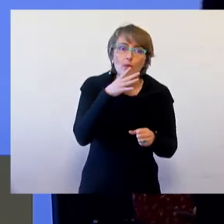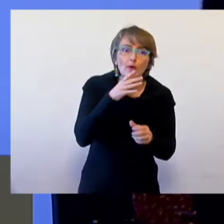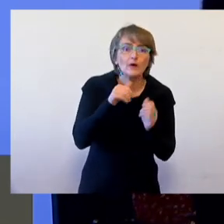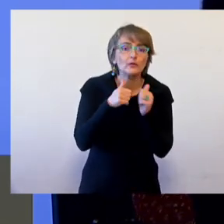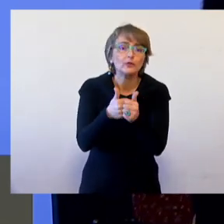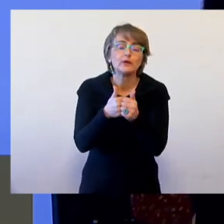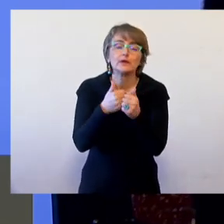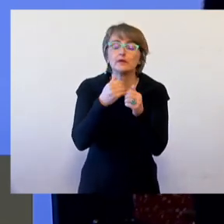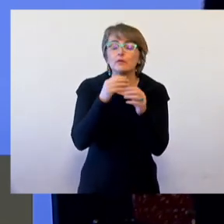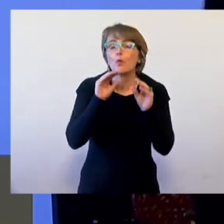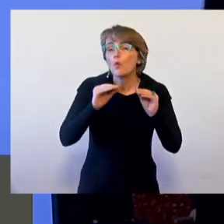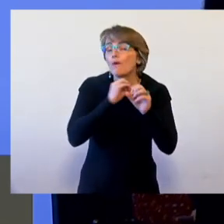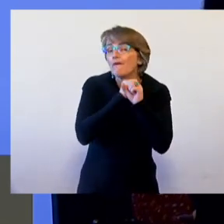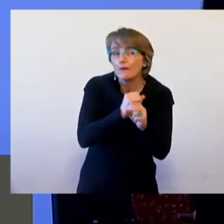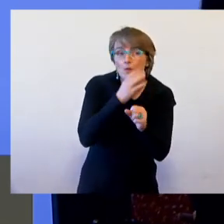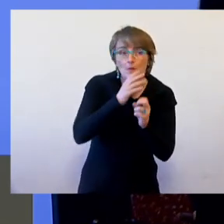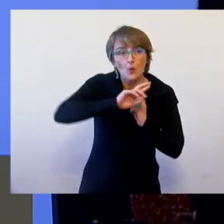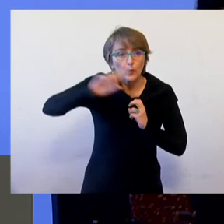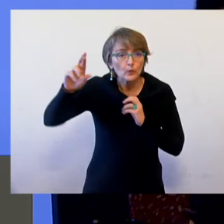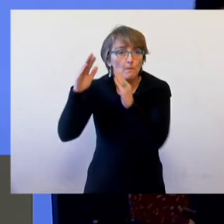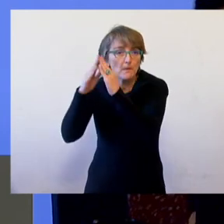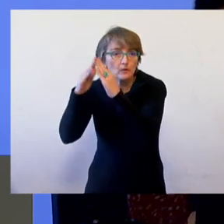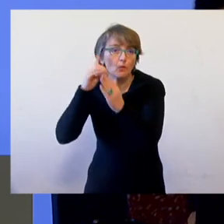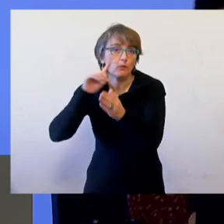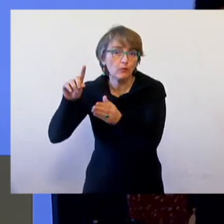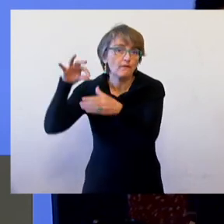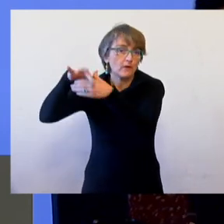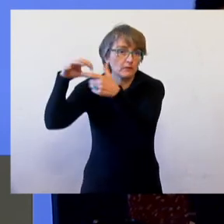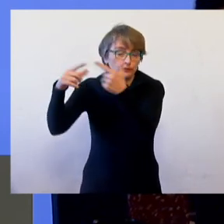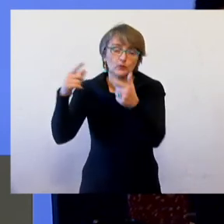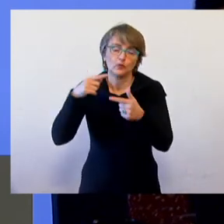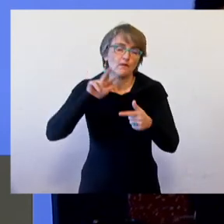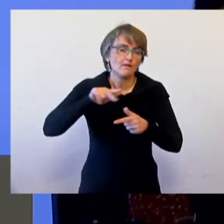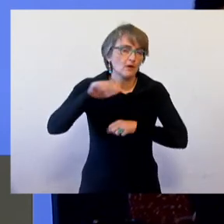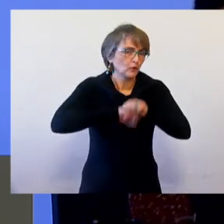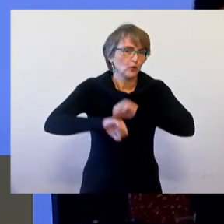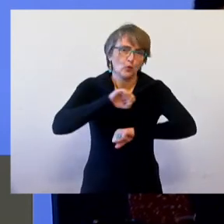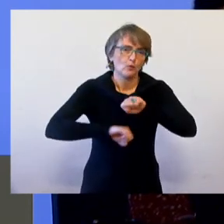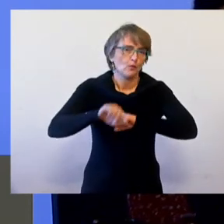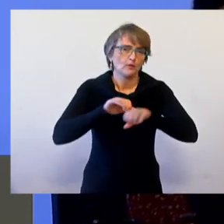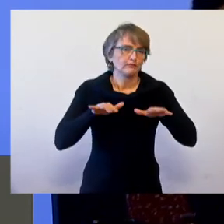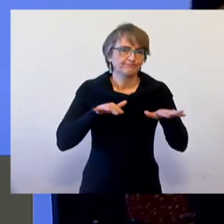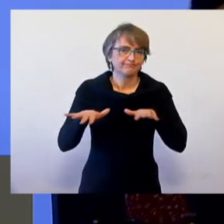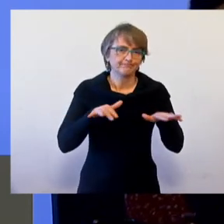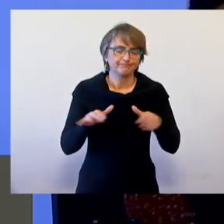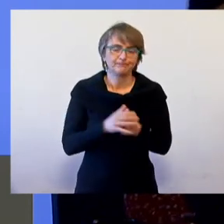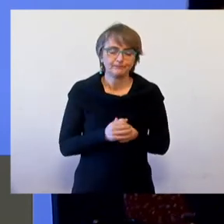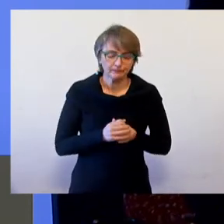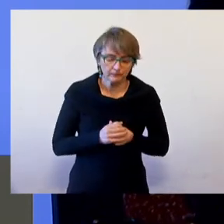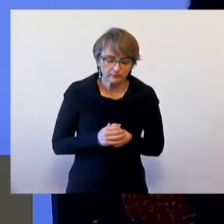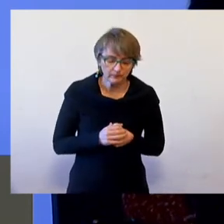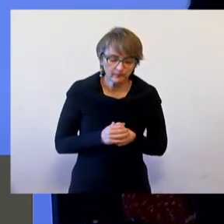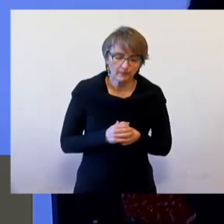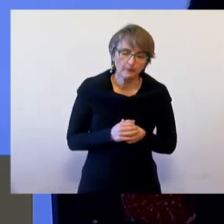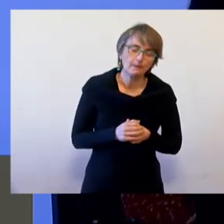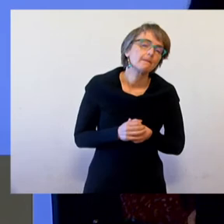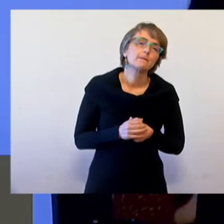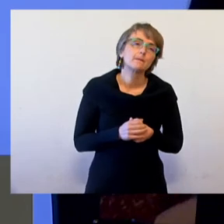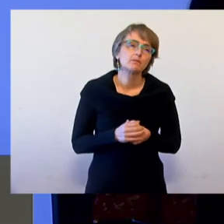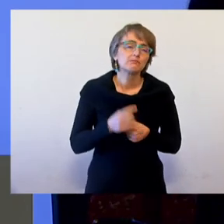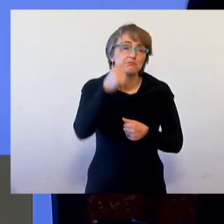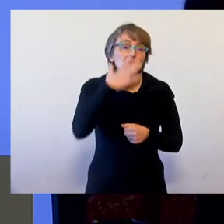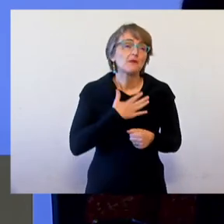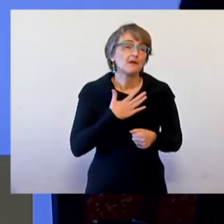tenu des circonstances. Donc nous allons y travailler. Mais je crois qu'un des éléments qui favorise aussi